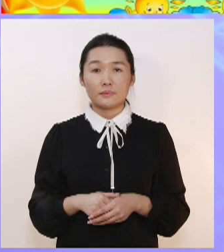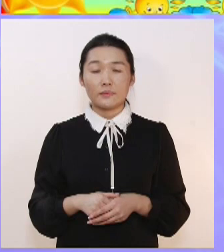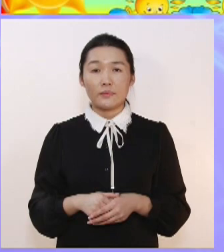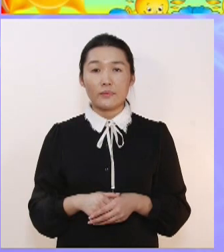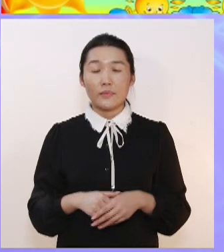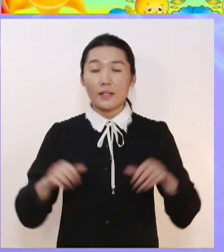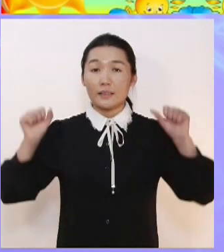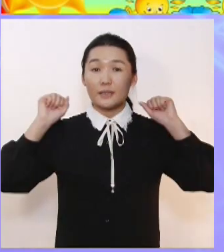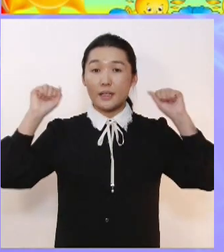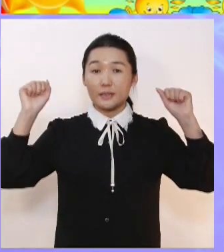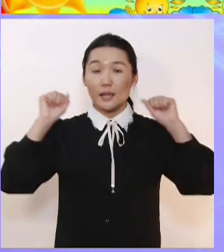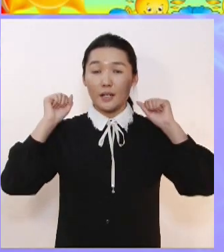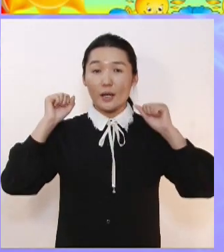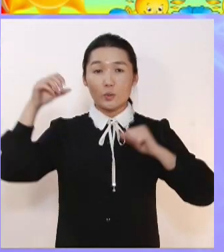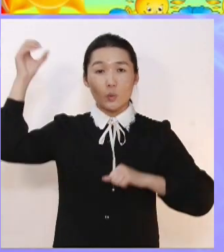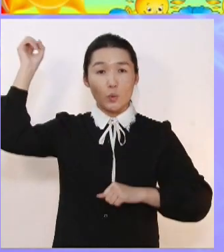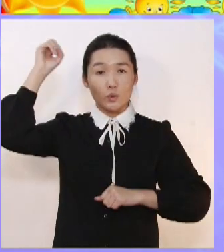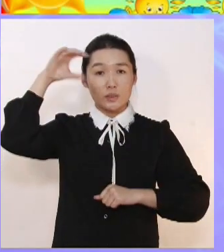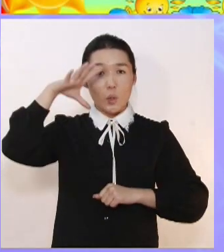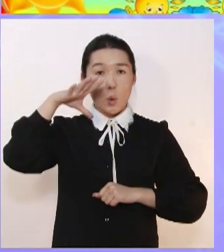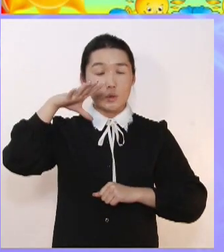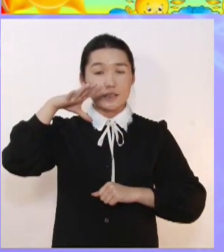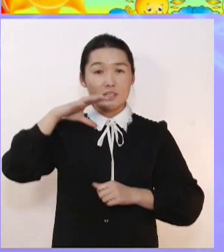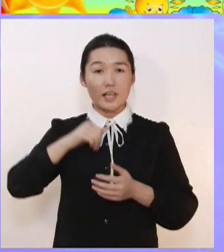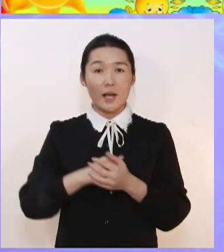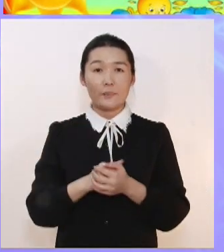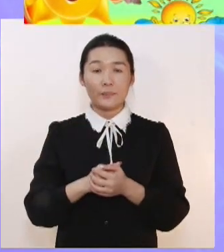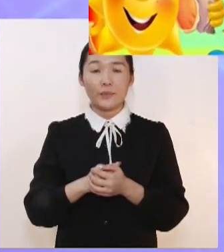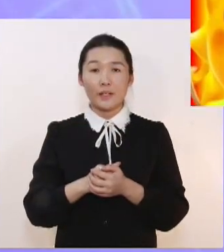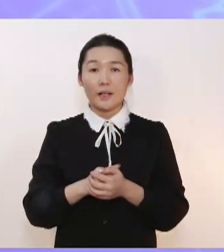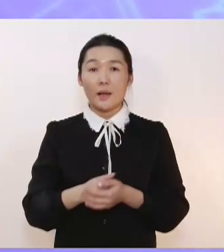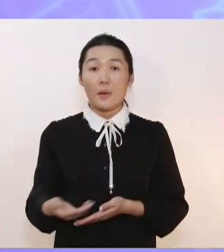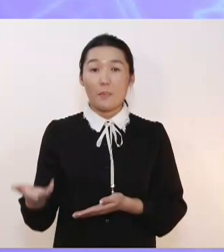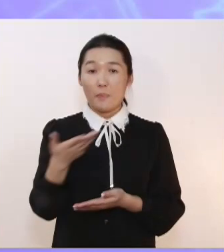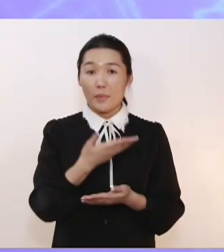На зарядку солнышко поднимает нас.